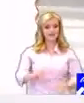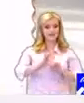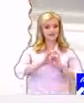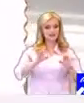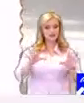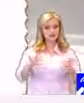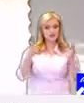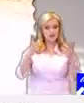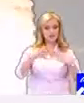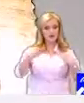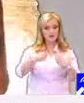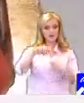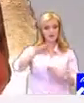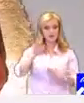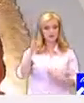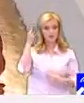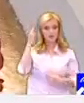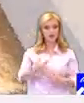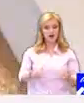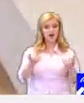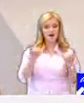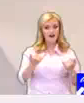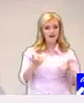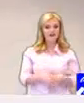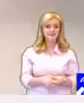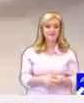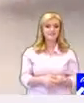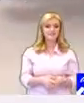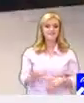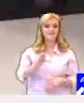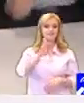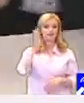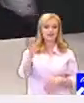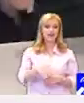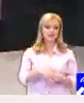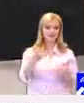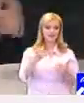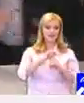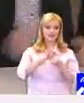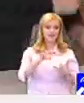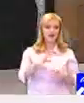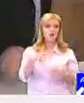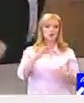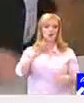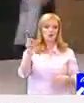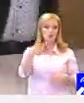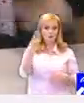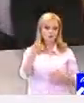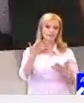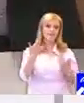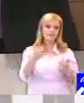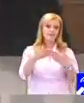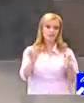Sărbătoare în Marea Familie TVR Moldova. Astăzi, colegii noștri de la emisiunea Matinalii împlinesc un an de când s-au lansat pe piața media din